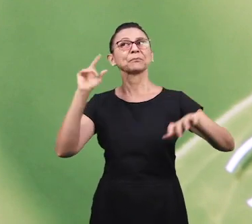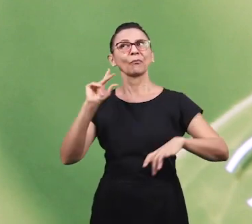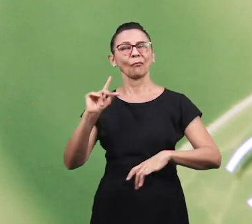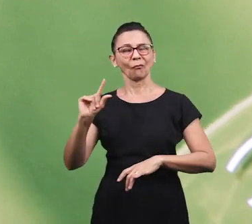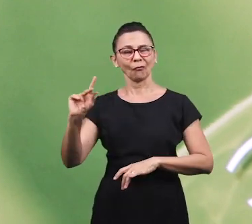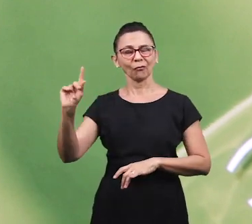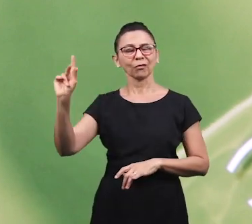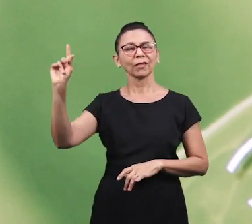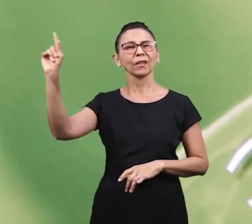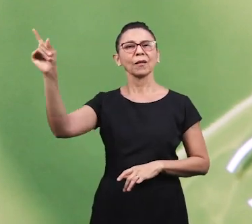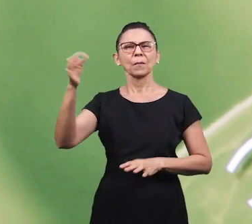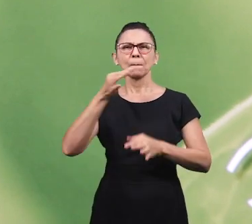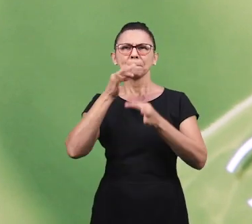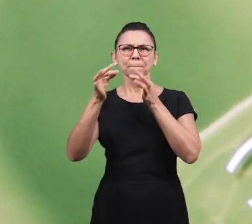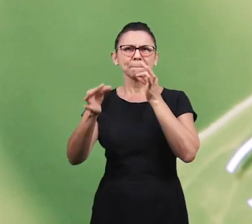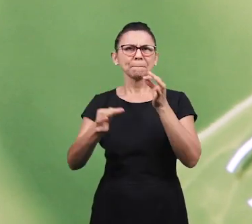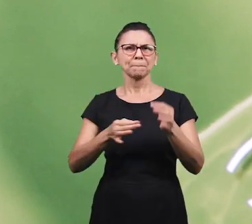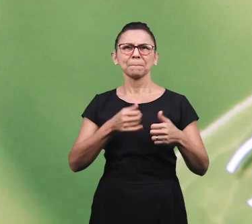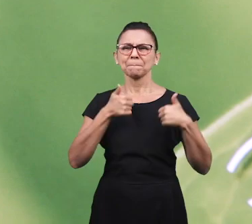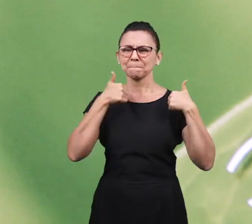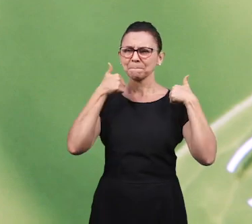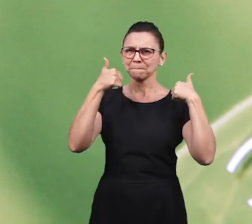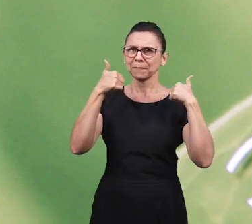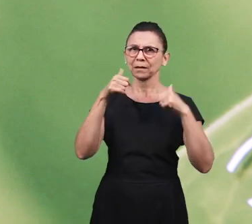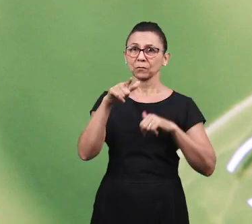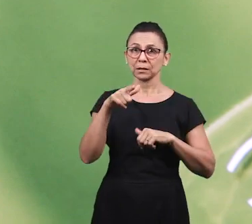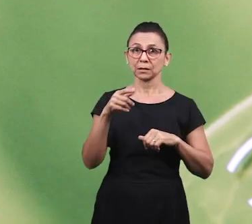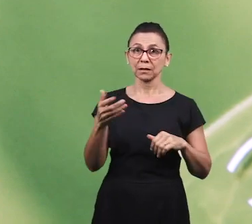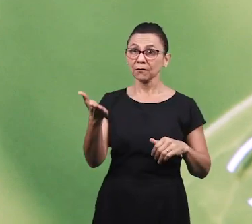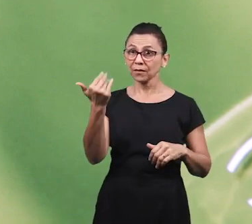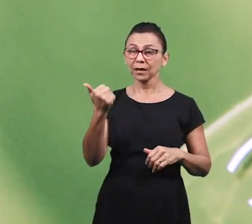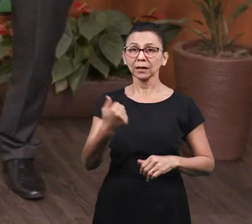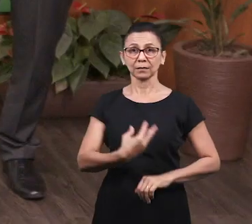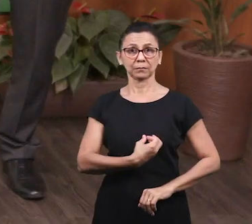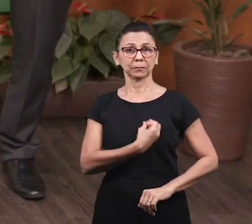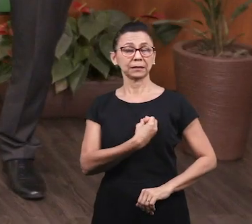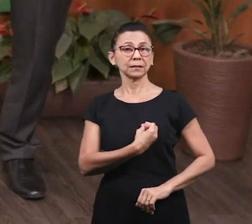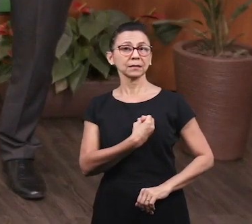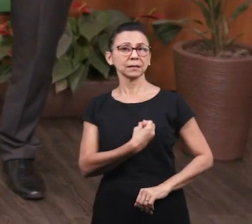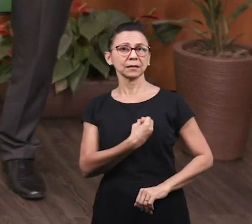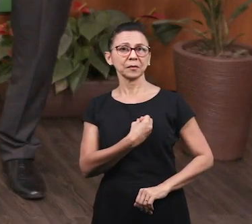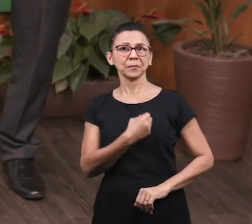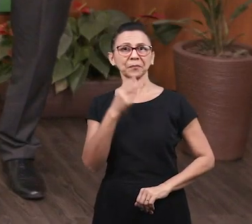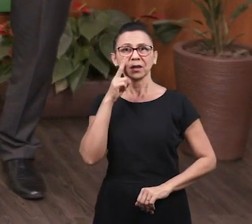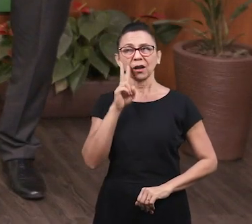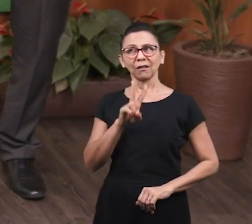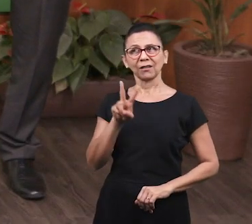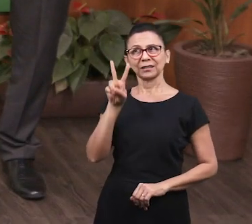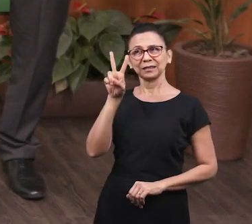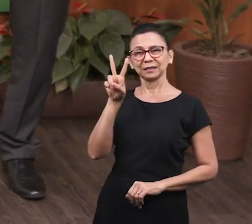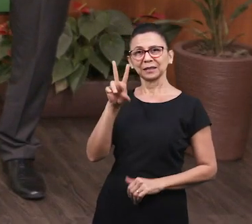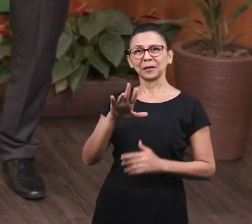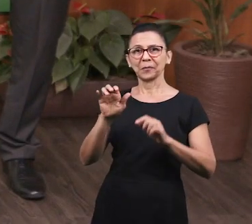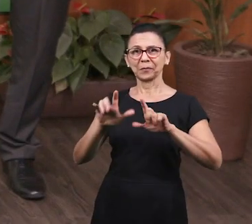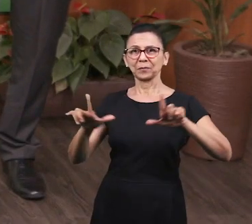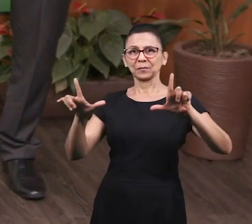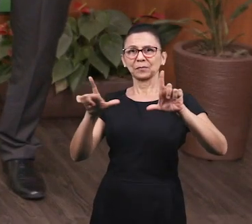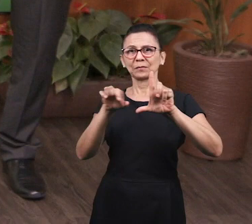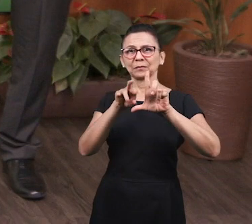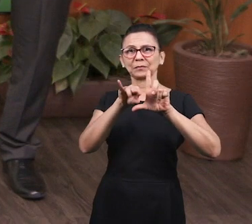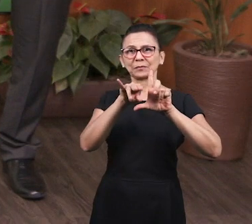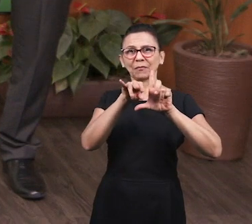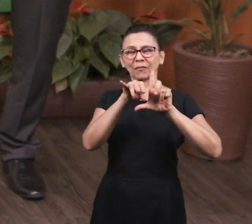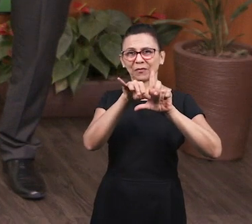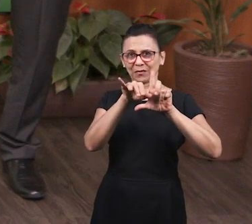l'évangile éternel. Et vous aussi, vous pouvez participer. Comme vous voyez,